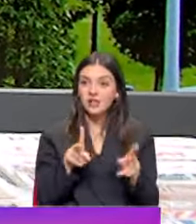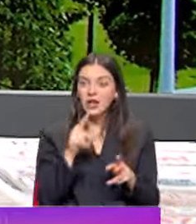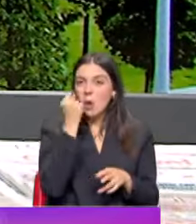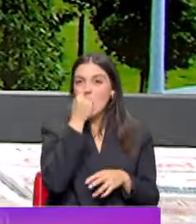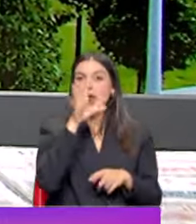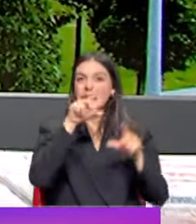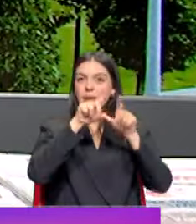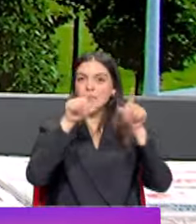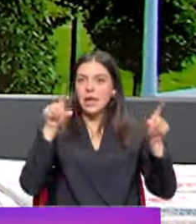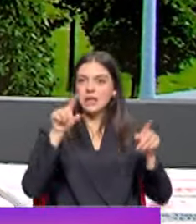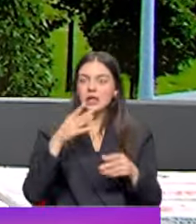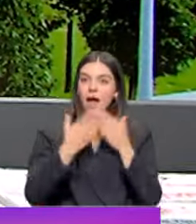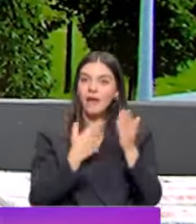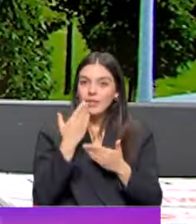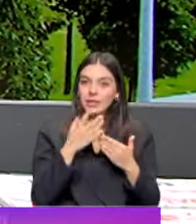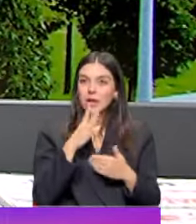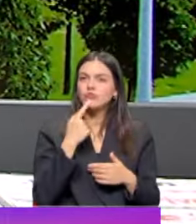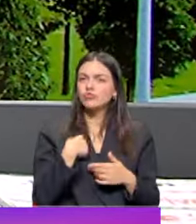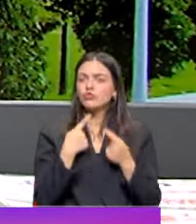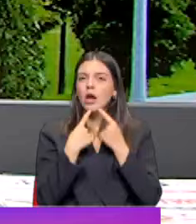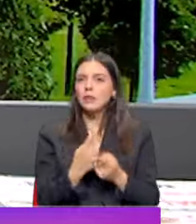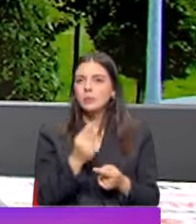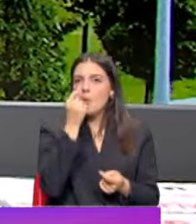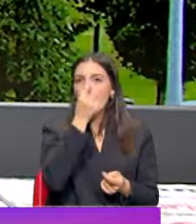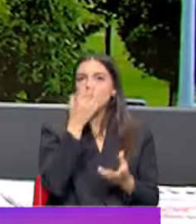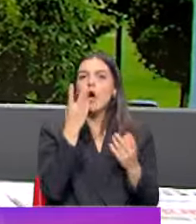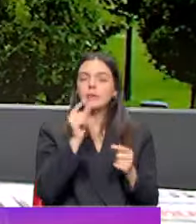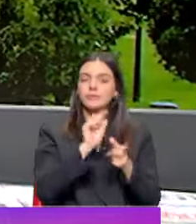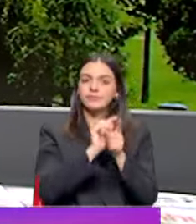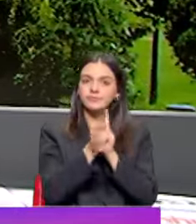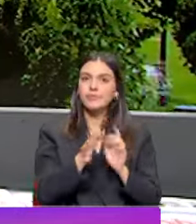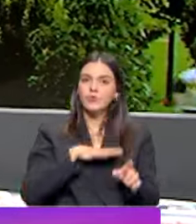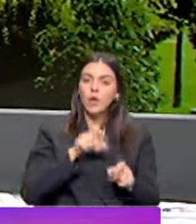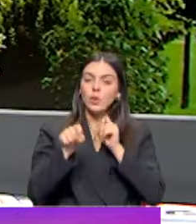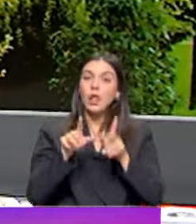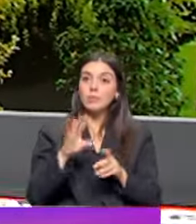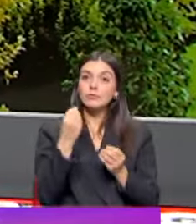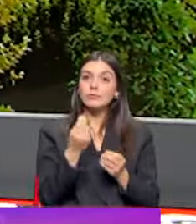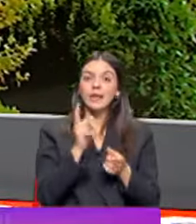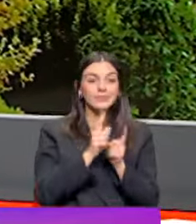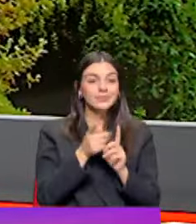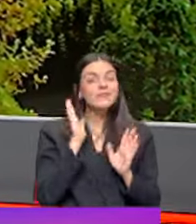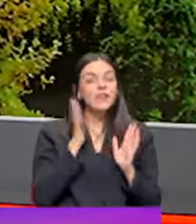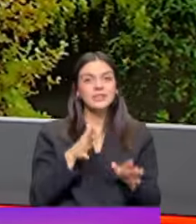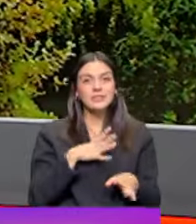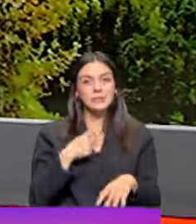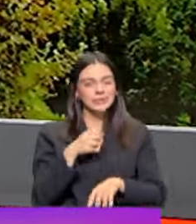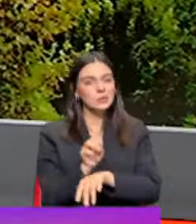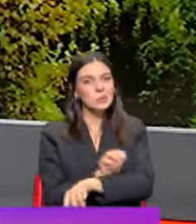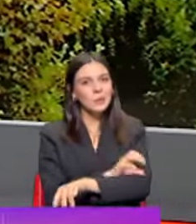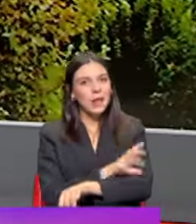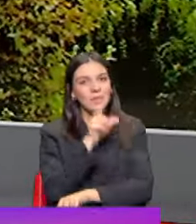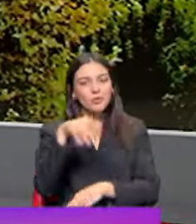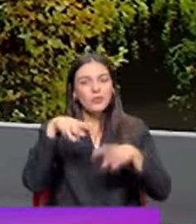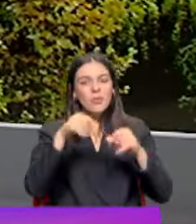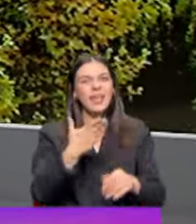değil başlığını attığımızdan bahsederken söylemiştim. Kolay olmayan çok tarafı var bu ülkenin ama güzel olan da çok tarafı var. Bizi gururlandıran, bu